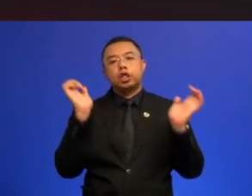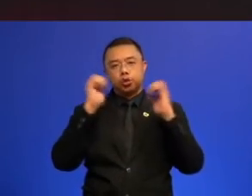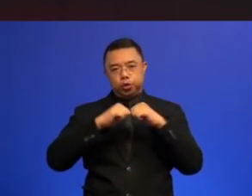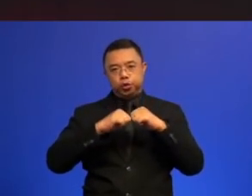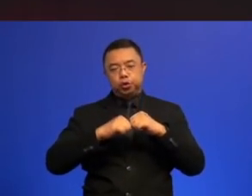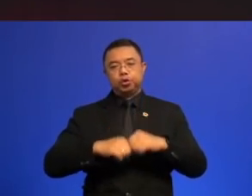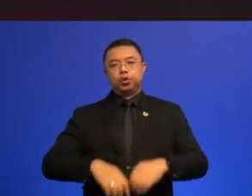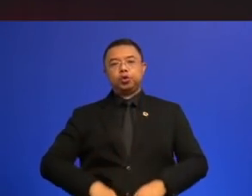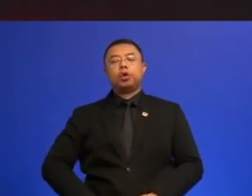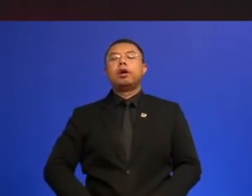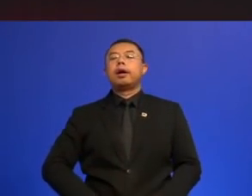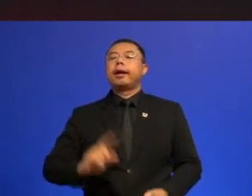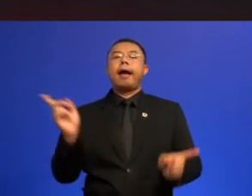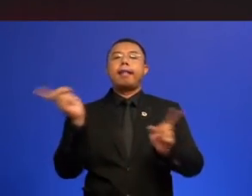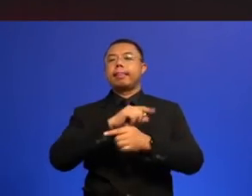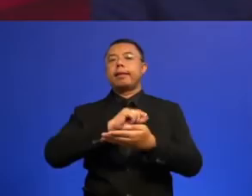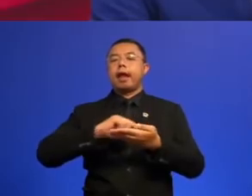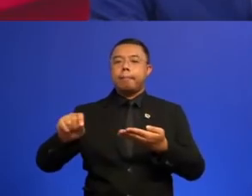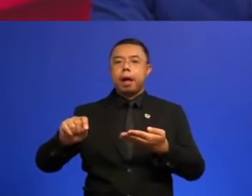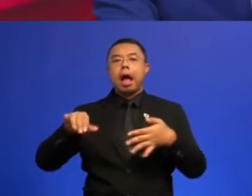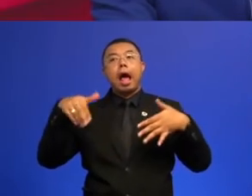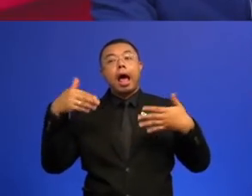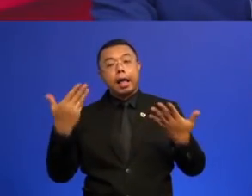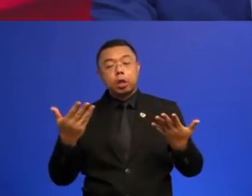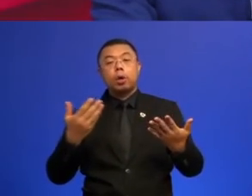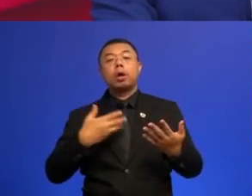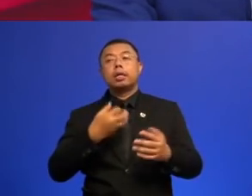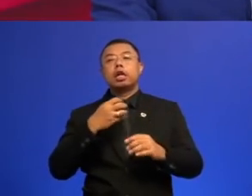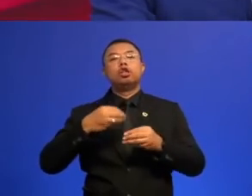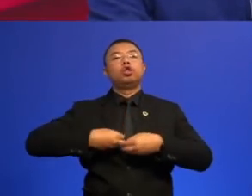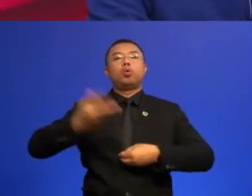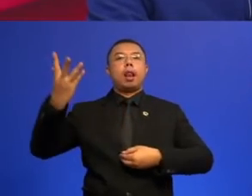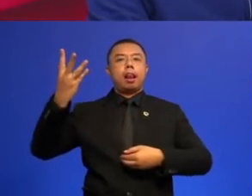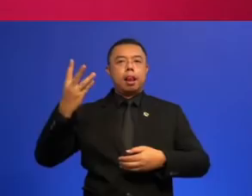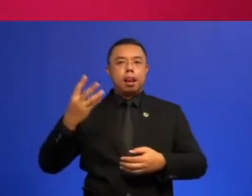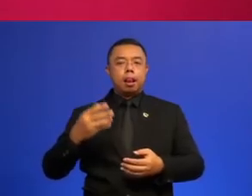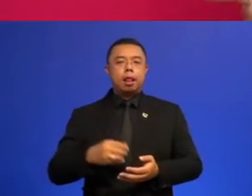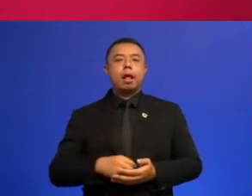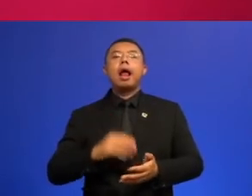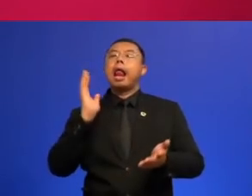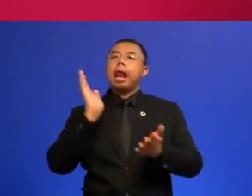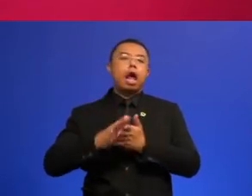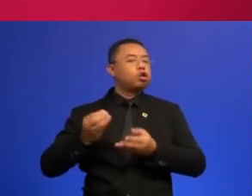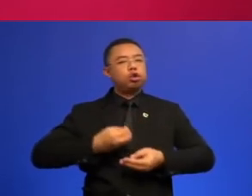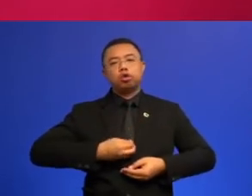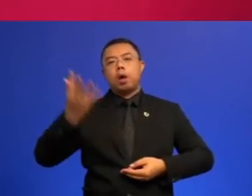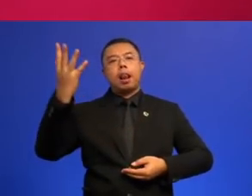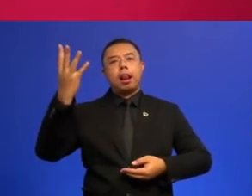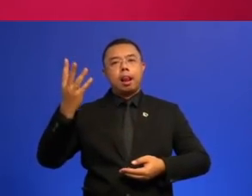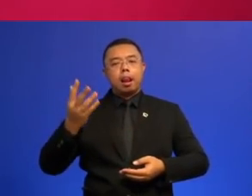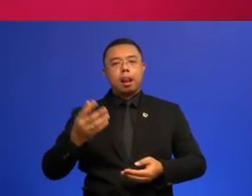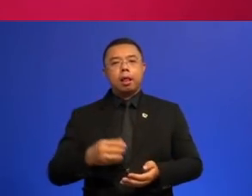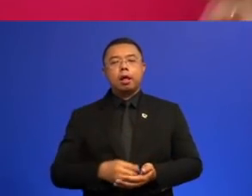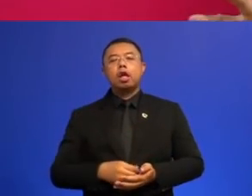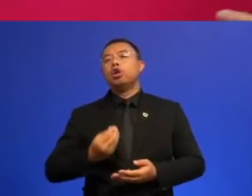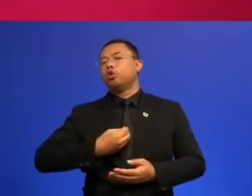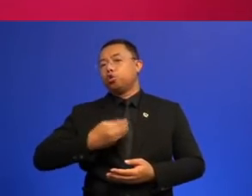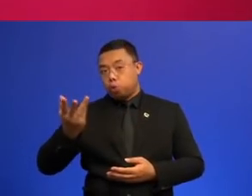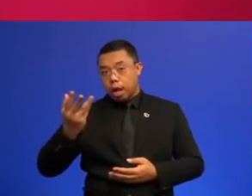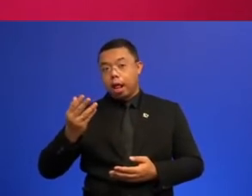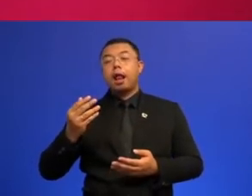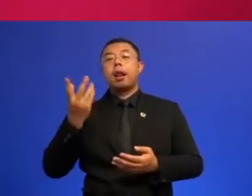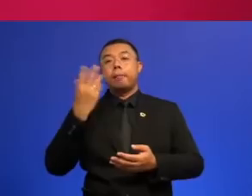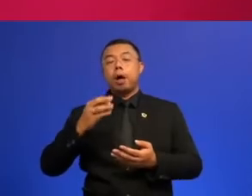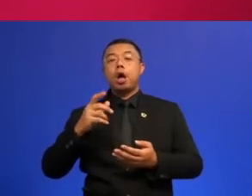setuju. Pindahkan namanya atau saran saya dijual. Langsung dijual. Jual saja